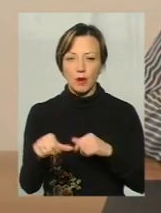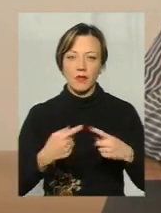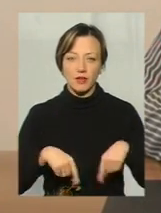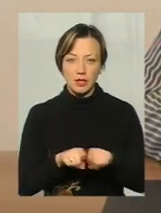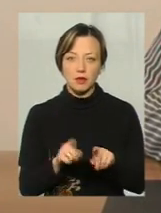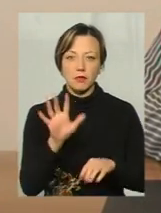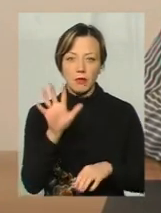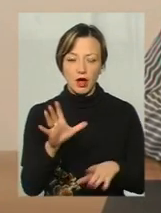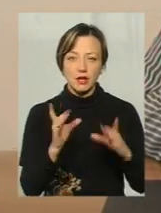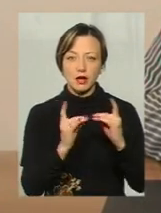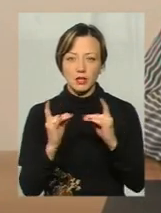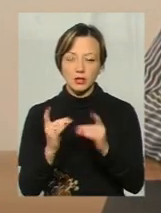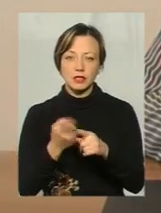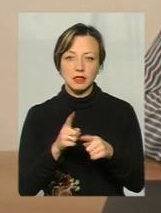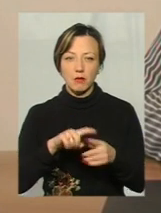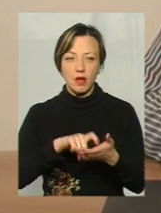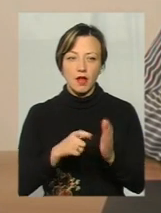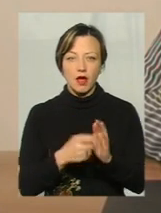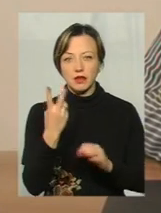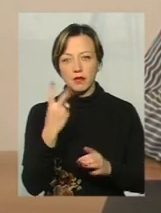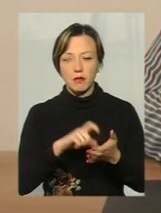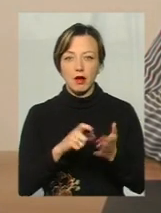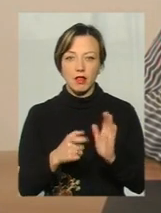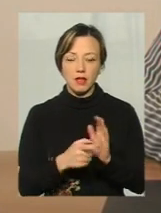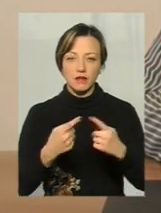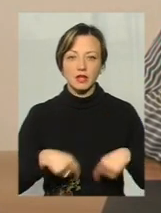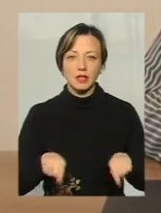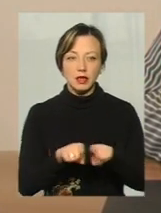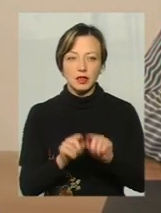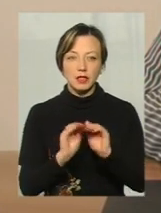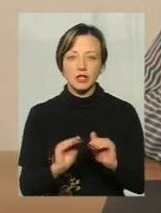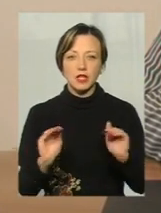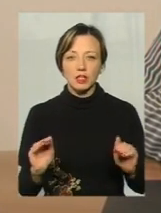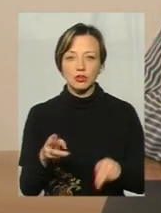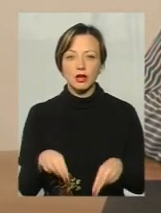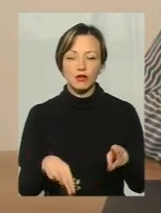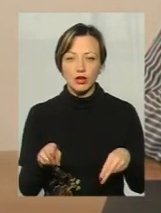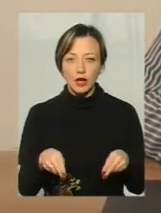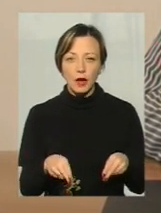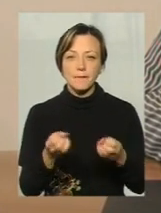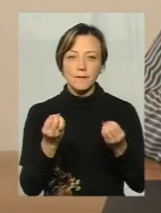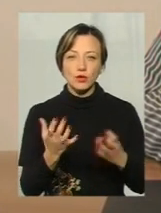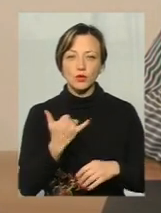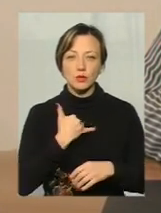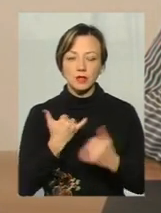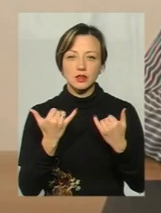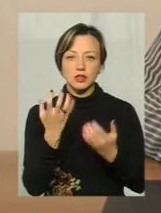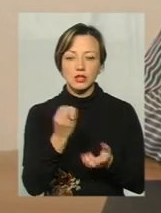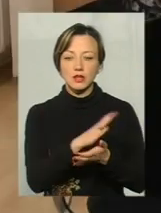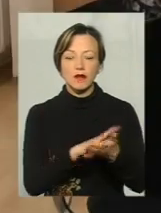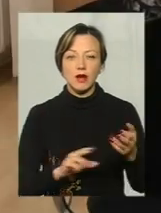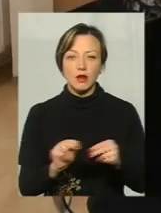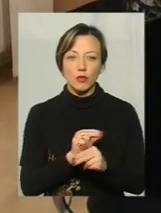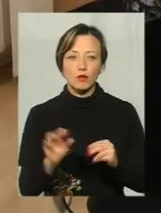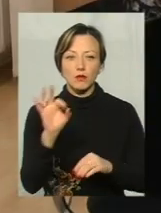це буде 5 ліжок, це палата чи 2 палати в відділенні дитячої хірургії. Просто в нас зараз там ще триває ремонт.